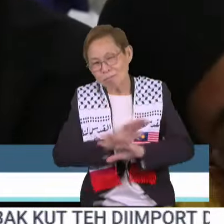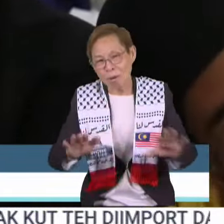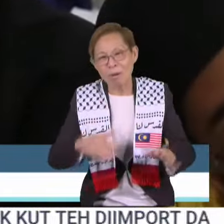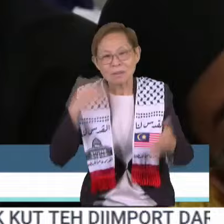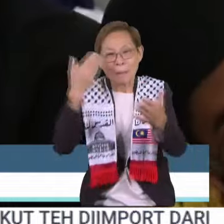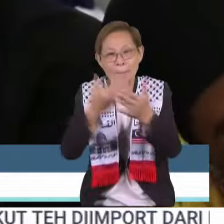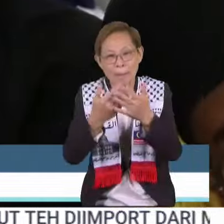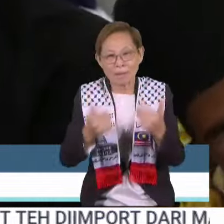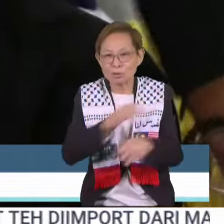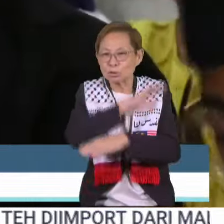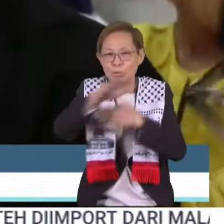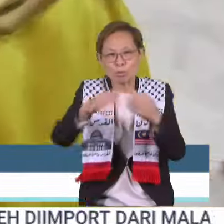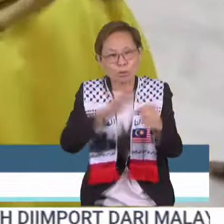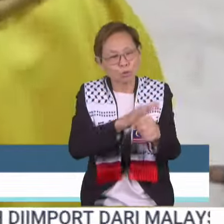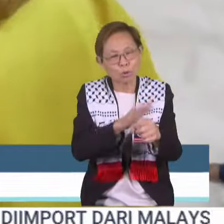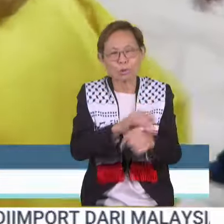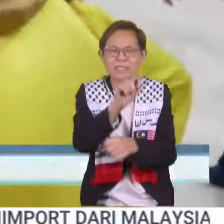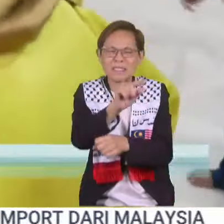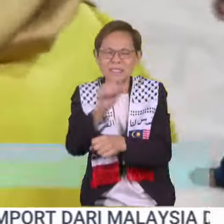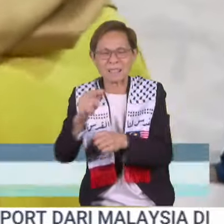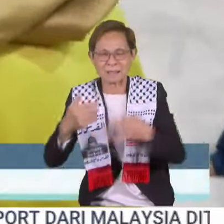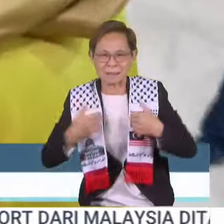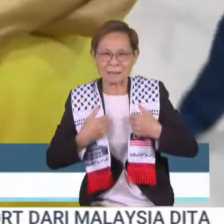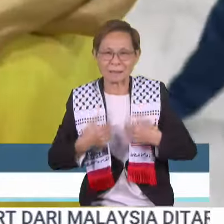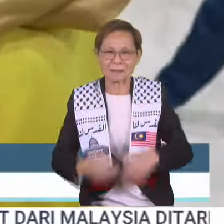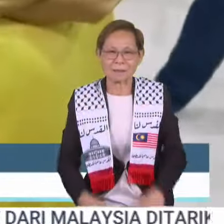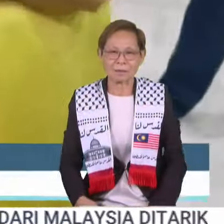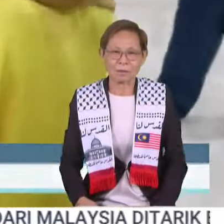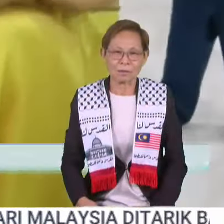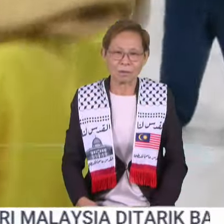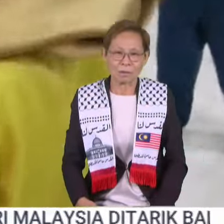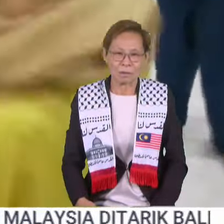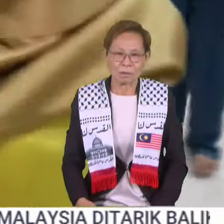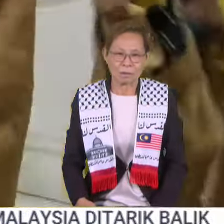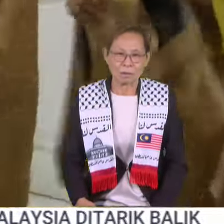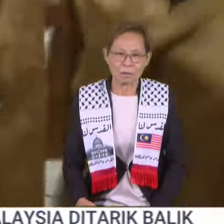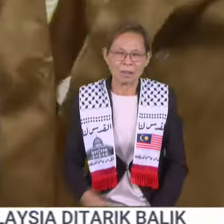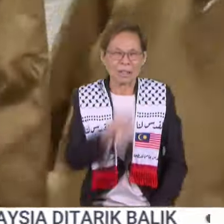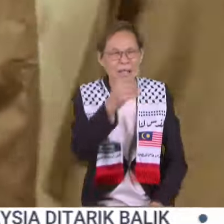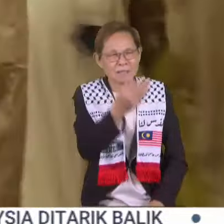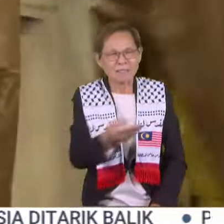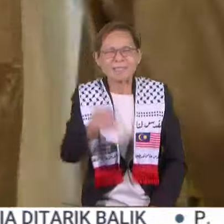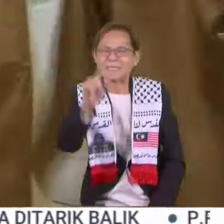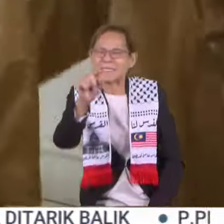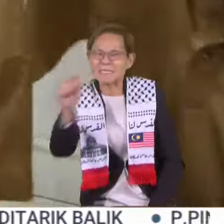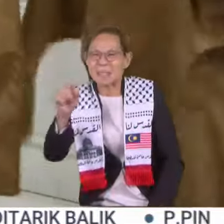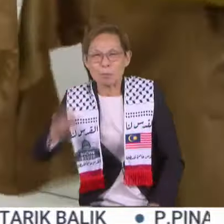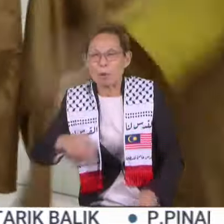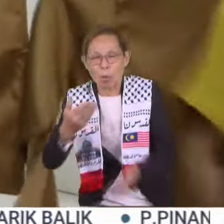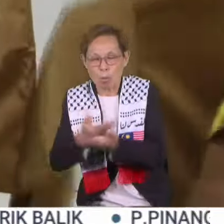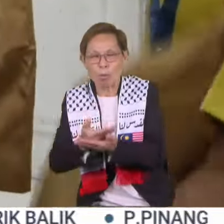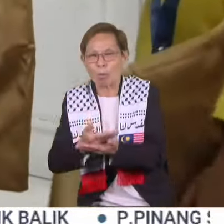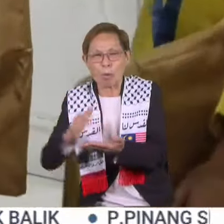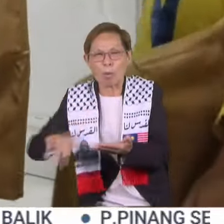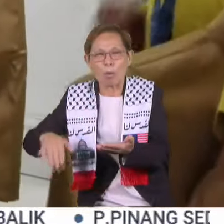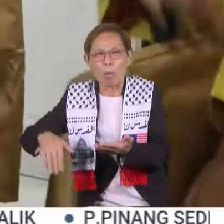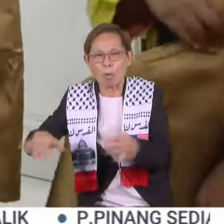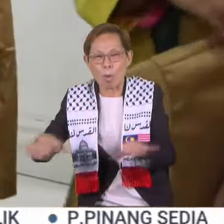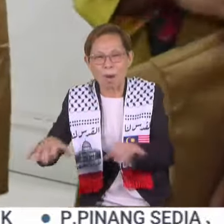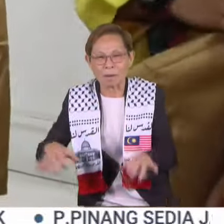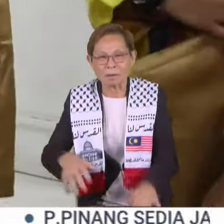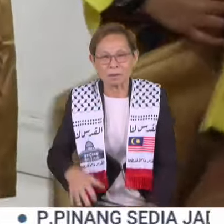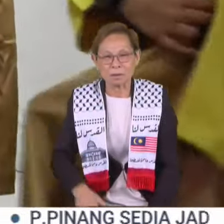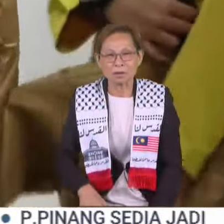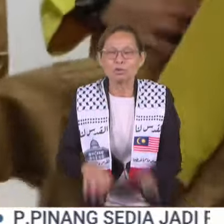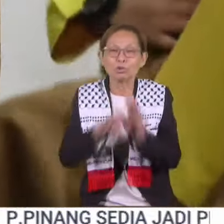Setakat ni semua dah lengkap, kira sikit-sikit jalan lagi. Macam songkok, benda-benda yang kecil-kecil je lah yang belum settle lagi. Bunga api orang